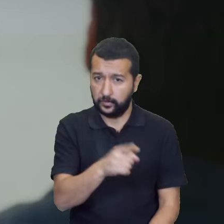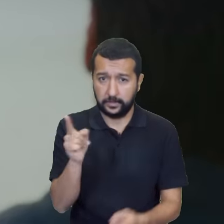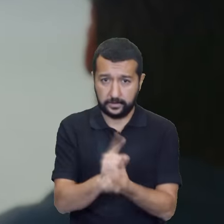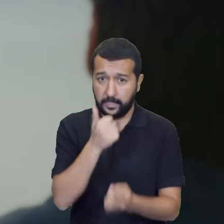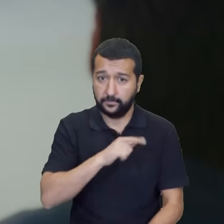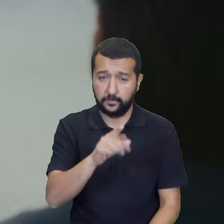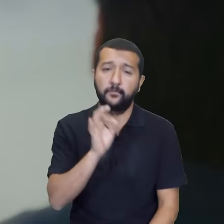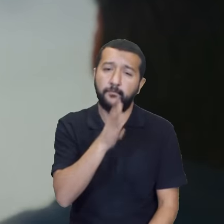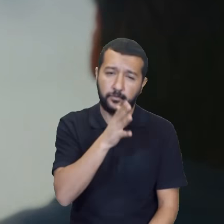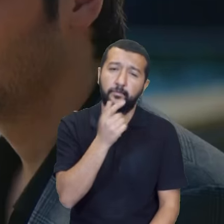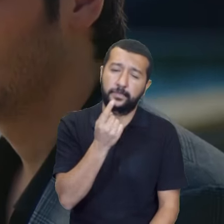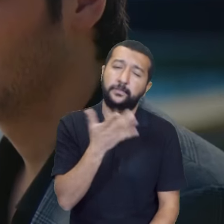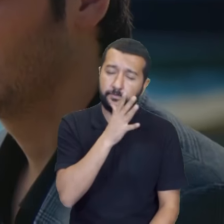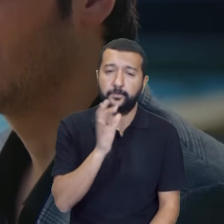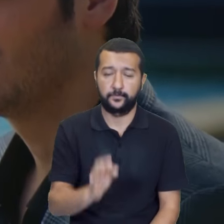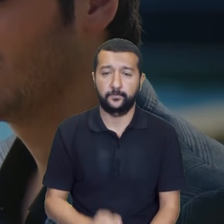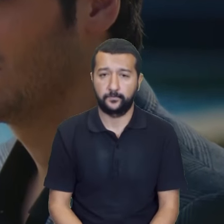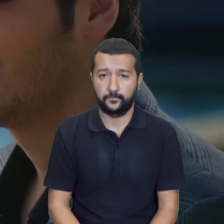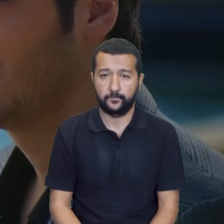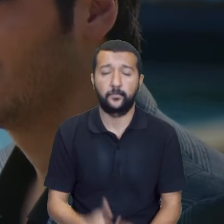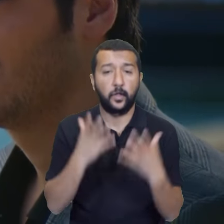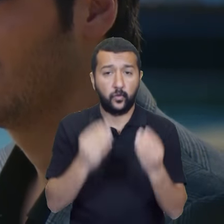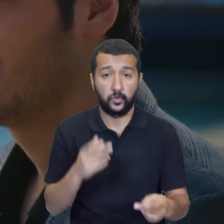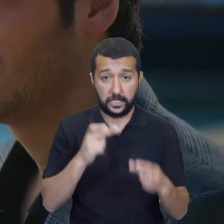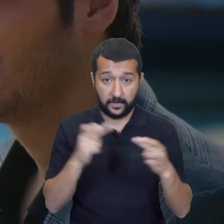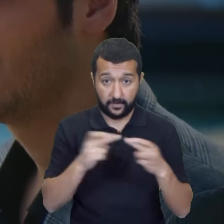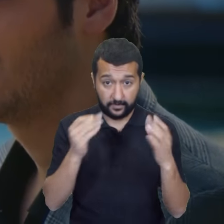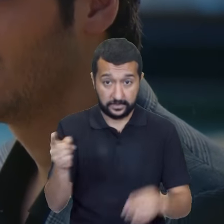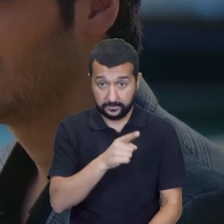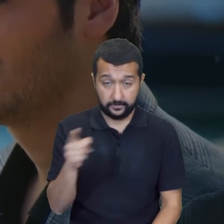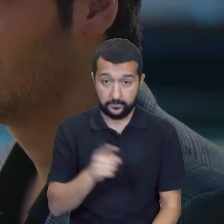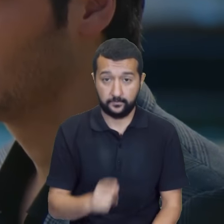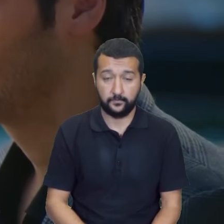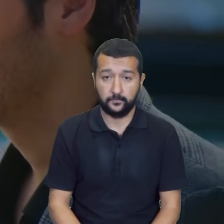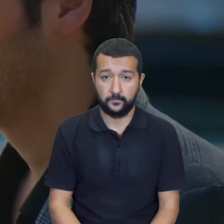abi? Biliyorum bir çıtır. Ne oldu, kavga mı ettiniz?